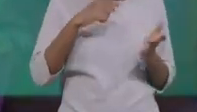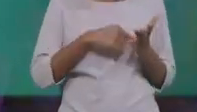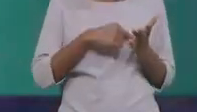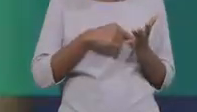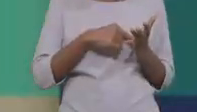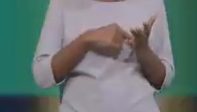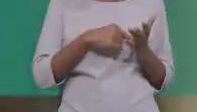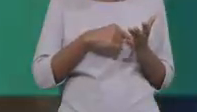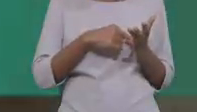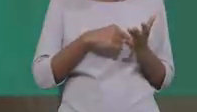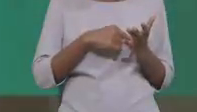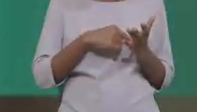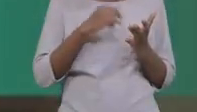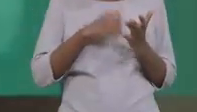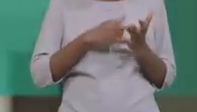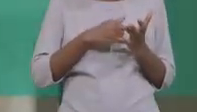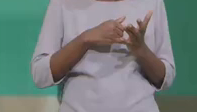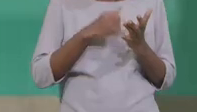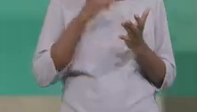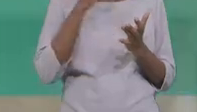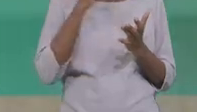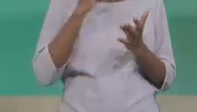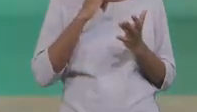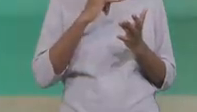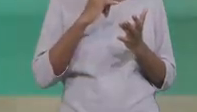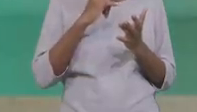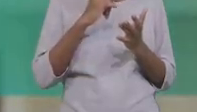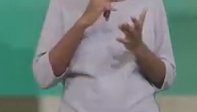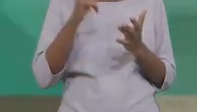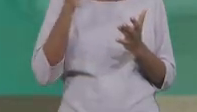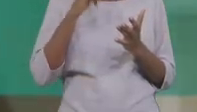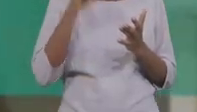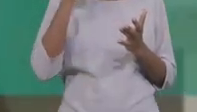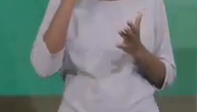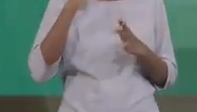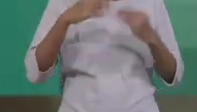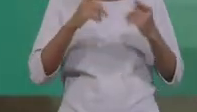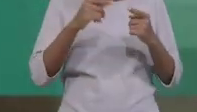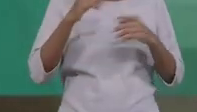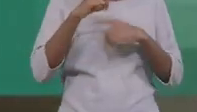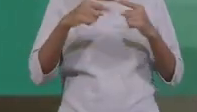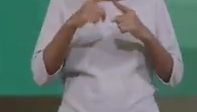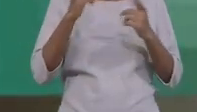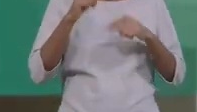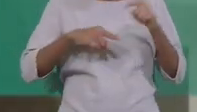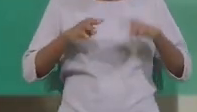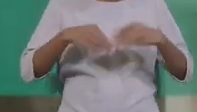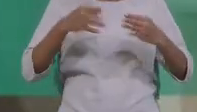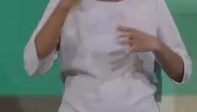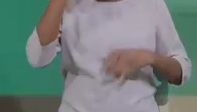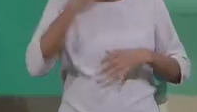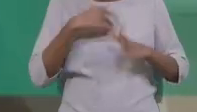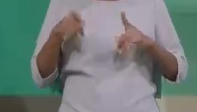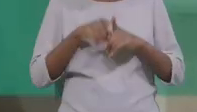Il m'a donné ceci. S'il t'a donné la guérison, alors il ne peut pas te donner la maladie.